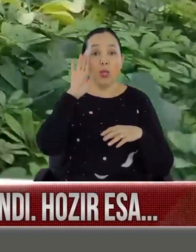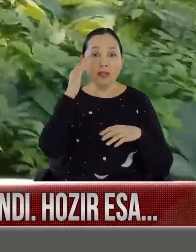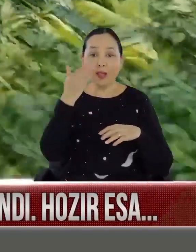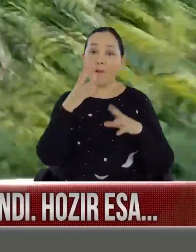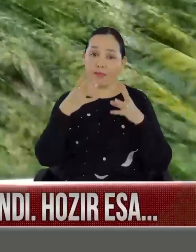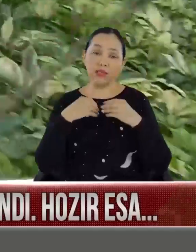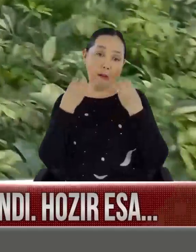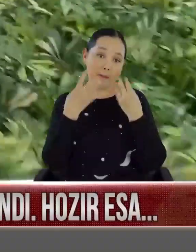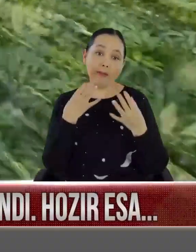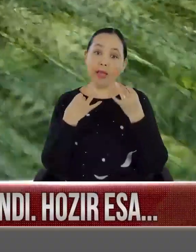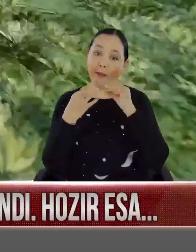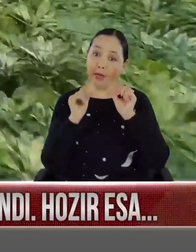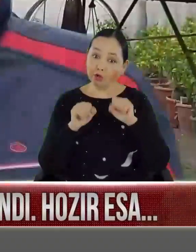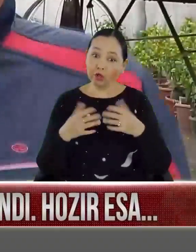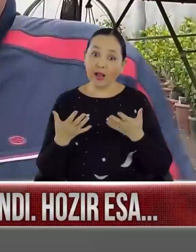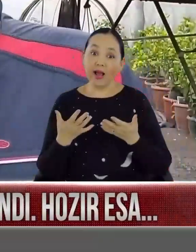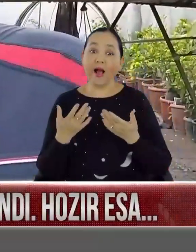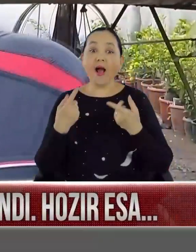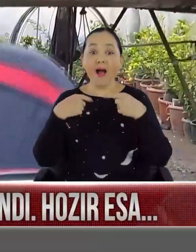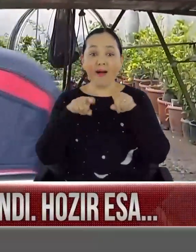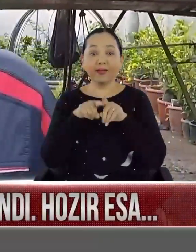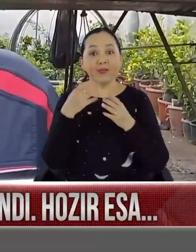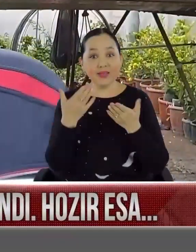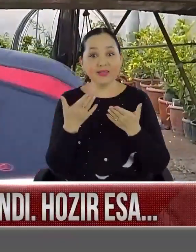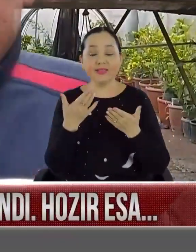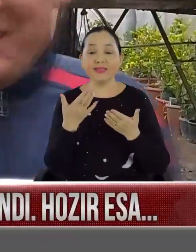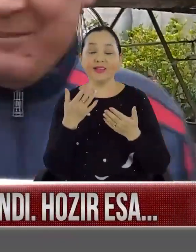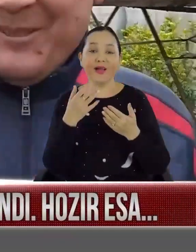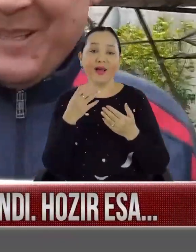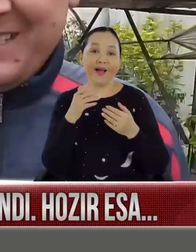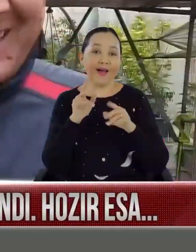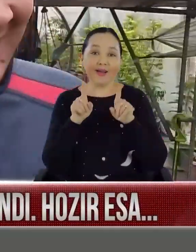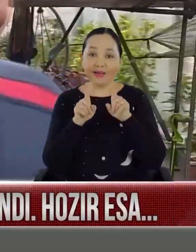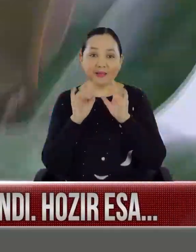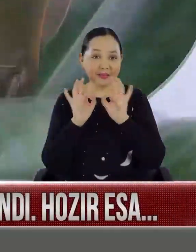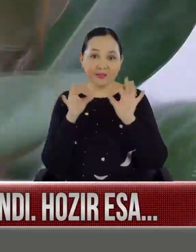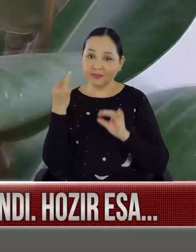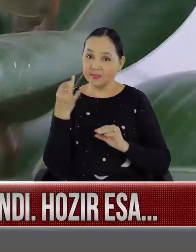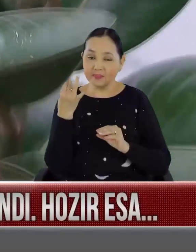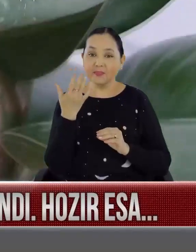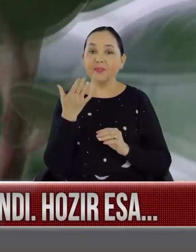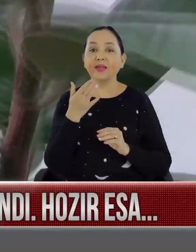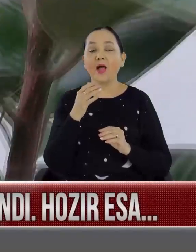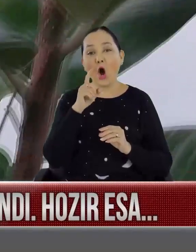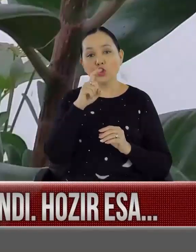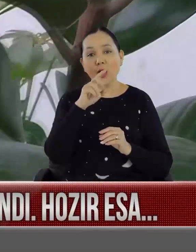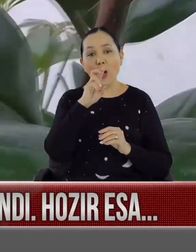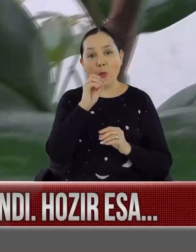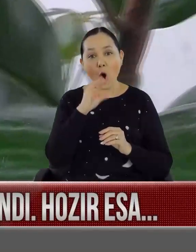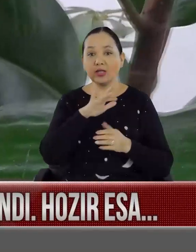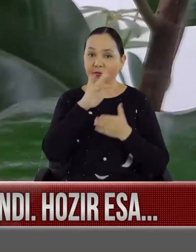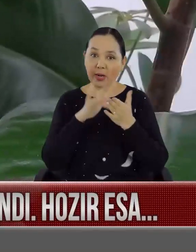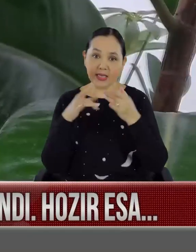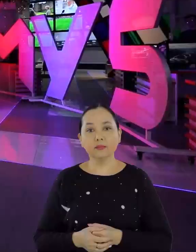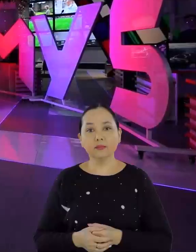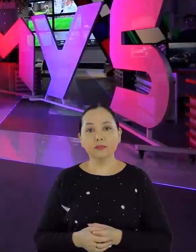o'shanda biz bilan bemalol gaplashar. Endi mashinani o'vordiz, uni bolani olsagan bo'lar. Umidbek Sulaymonov, Hojikbar Bahodirov,